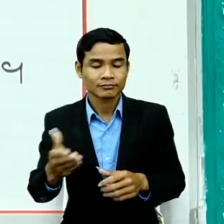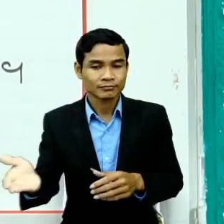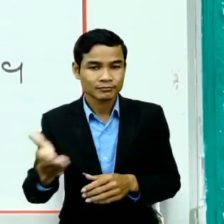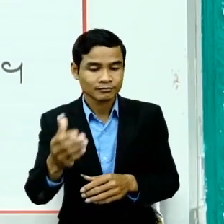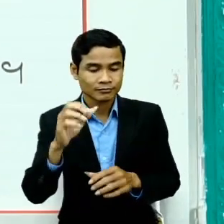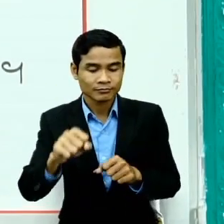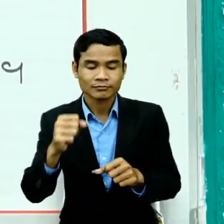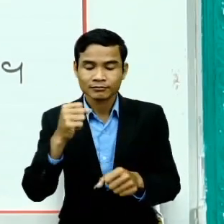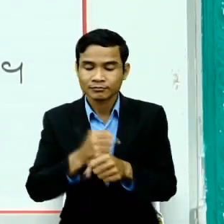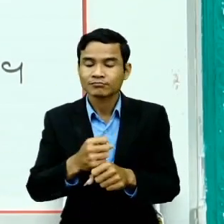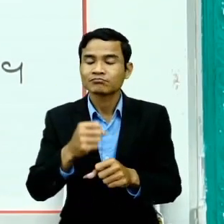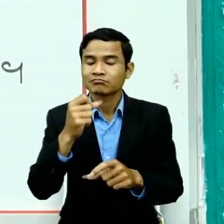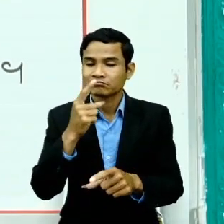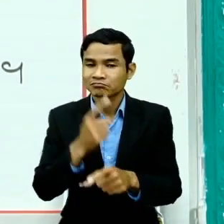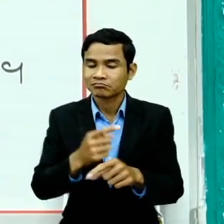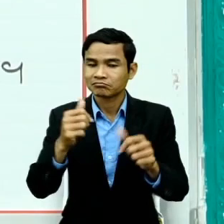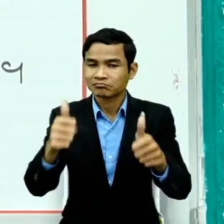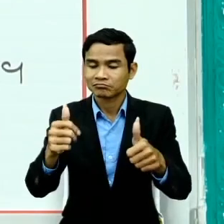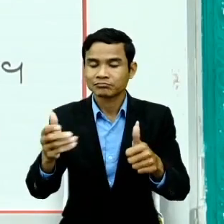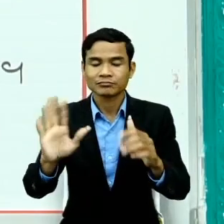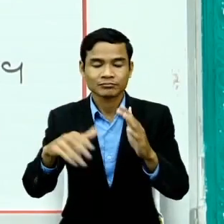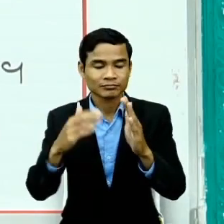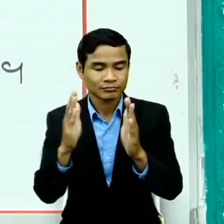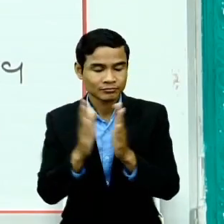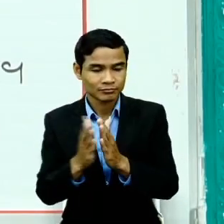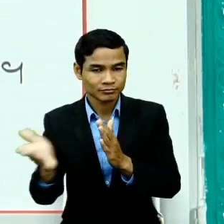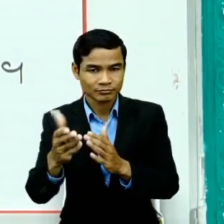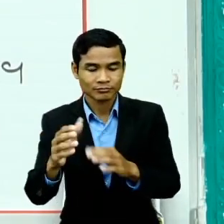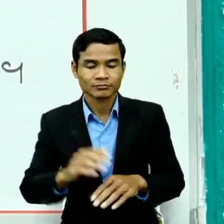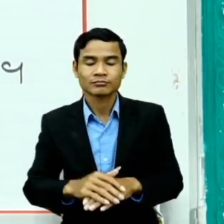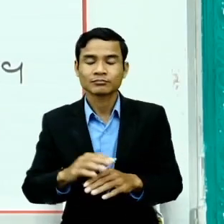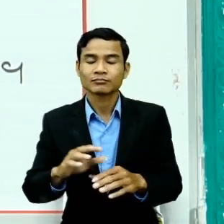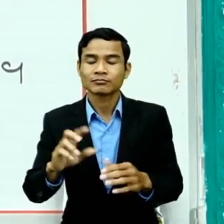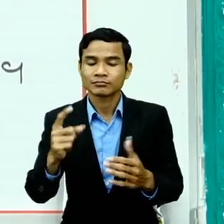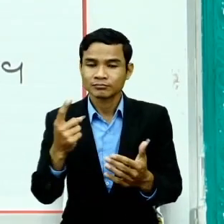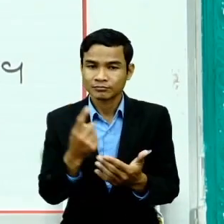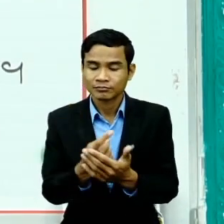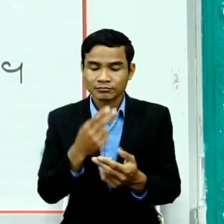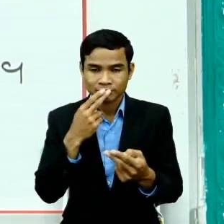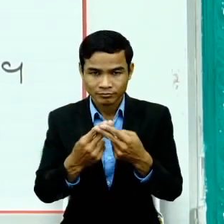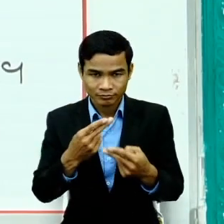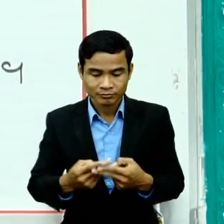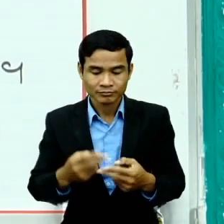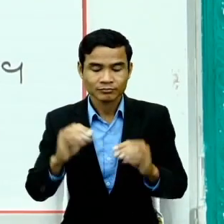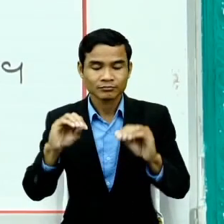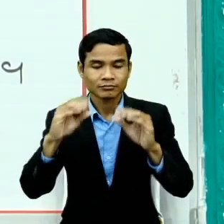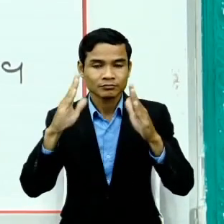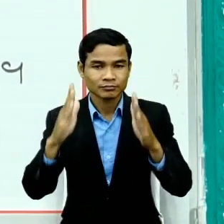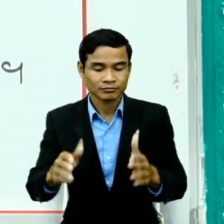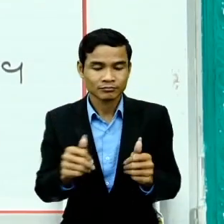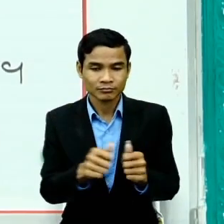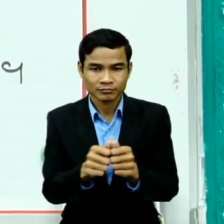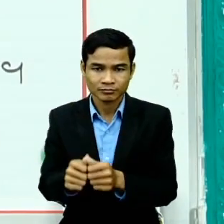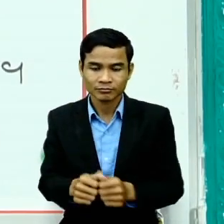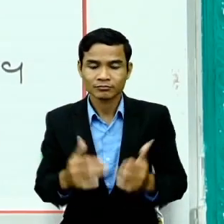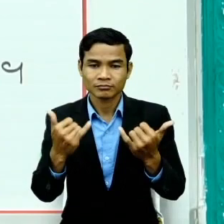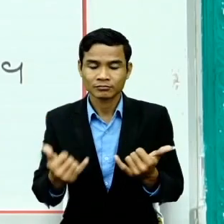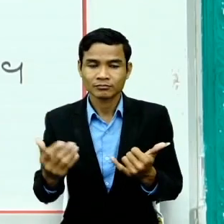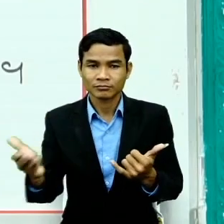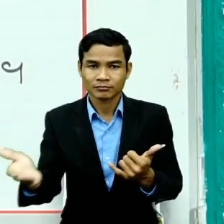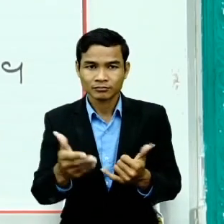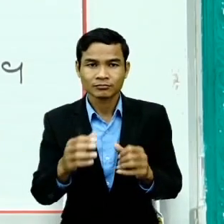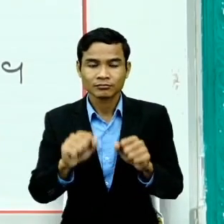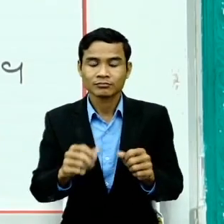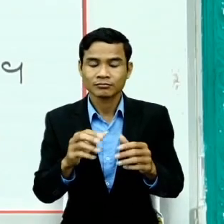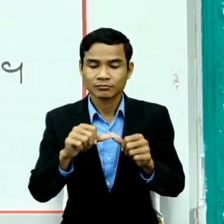với ca nghĩa bán bàn là ó chả con thằng ạc nghĩa đẹp bàn chả chả lại xùm nua cho mùi nẹ cổ chả được chứ chả con chị